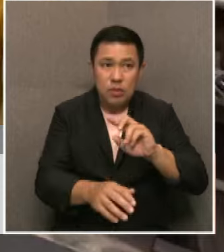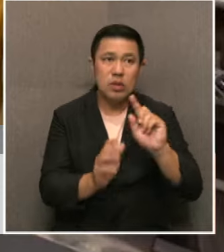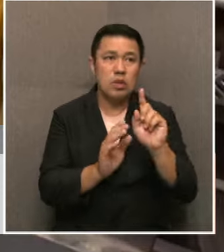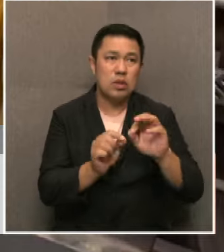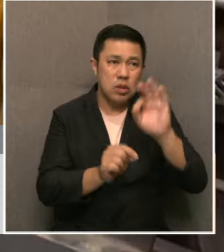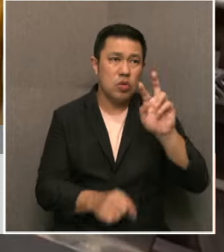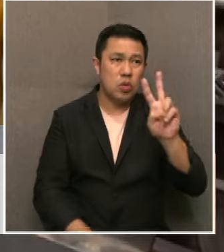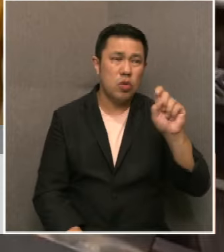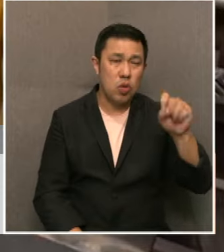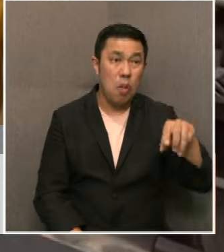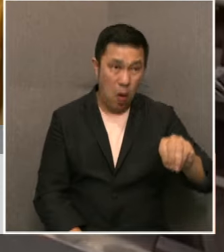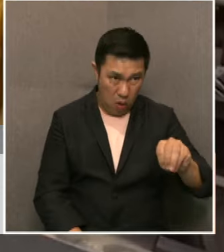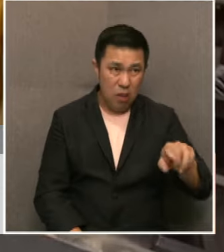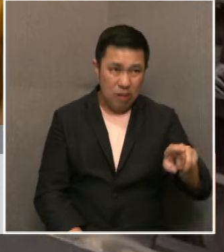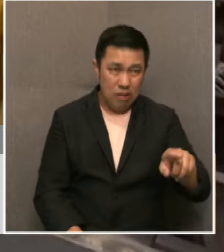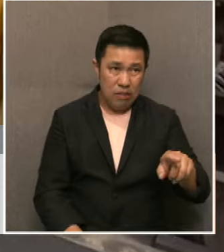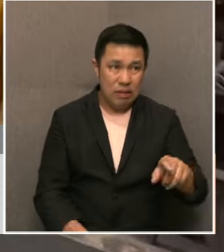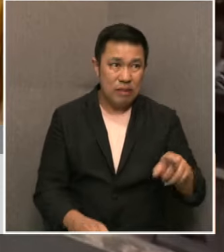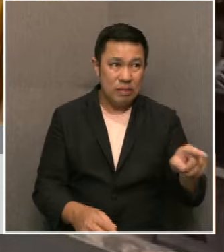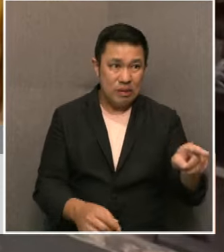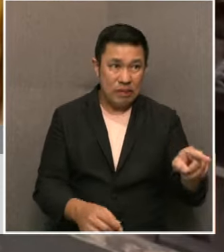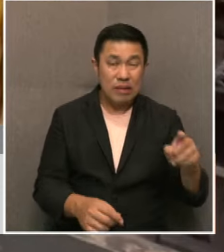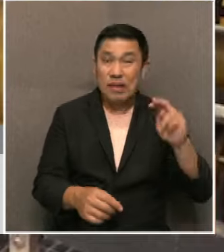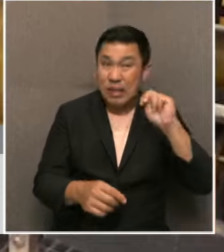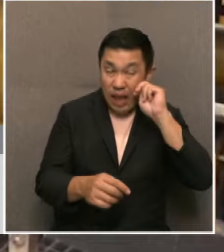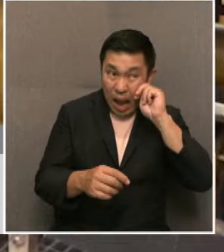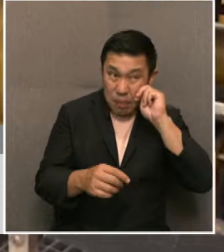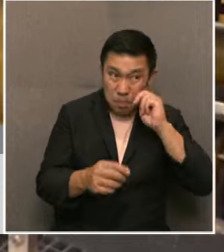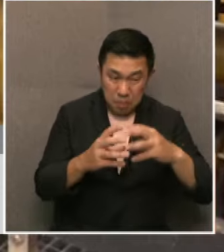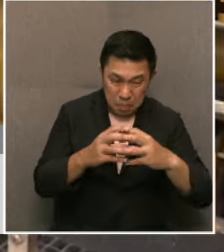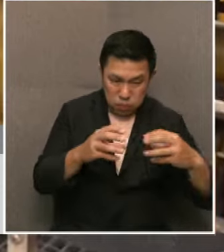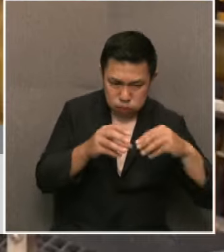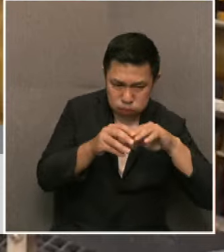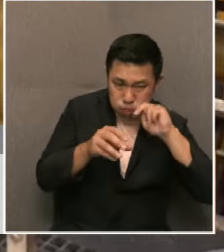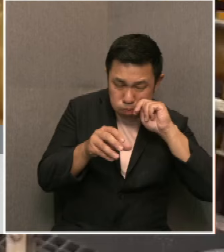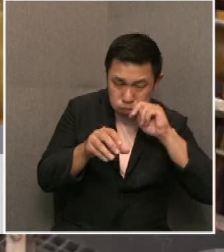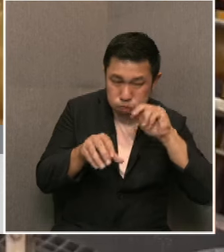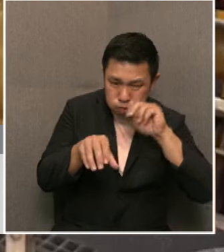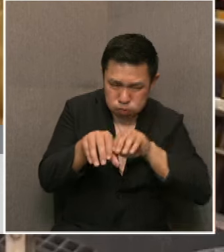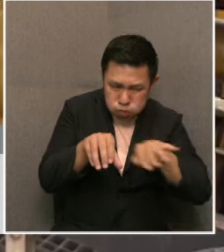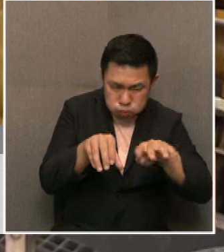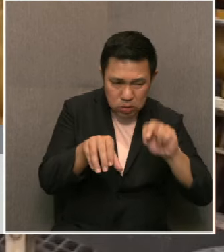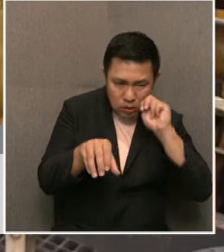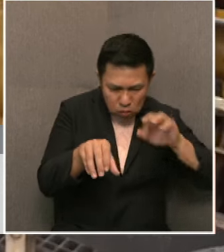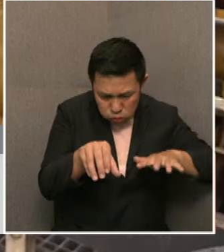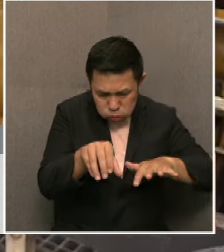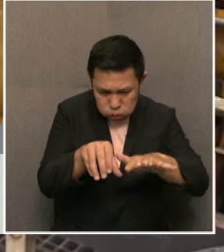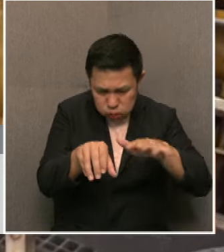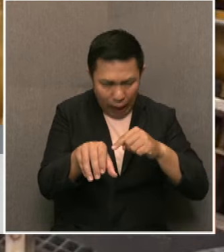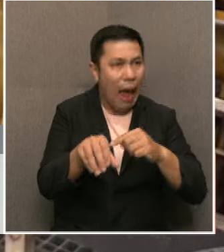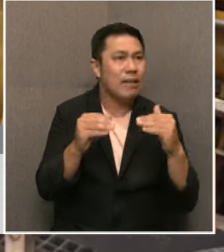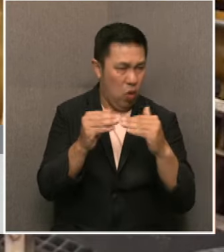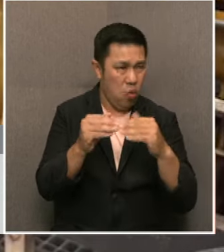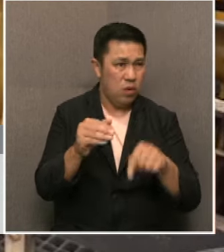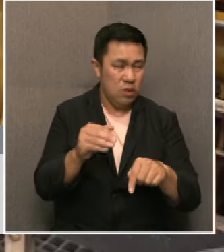านเสมอแนวท่อน้ำทิ้งของเทศบาลเมืองพิจิตรแล้วตอนนี้ค่ะนายสุรพลเตียวตระกูลนายกเทศมนตรี